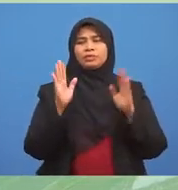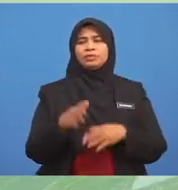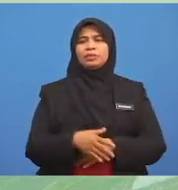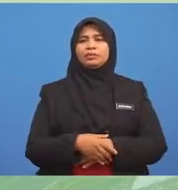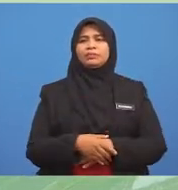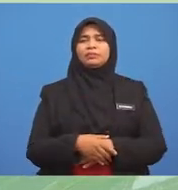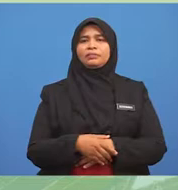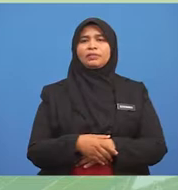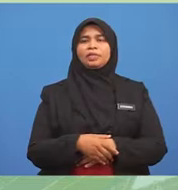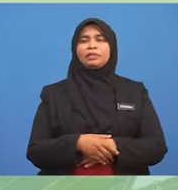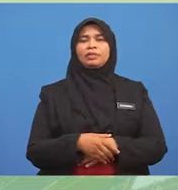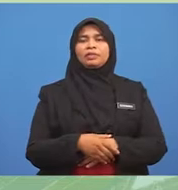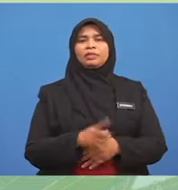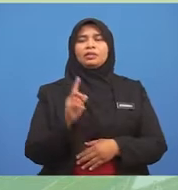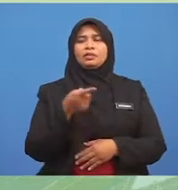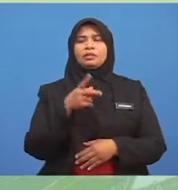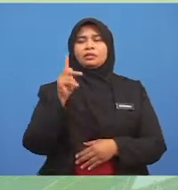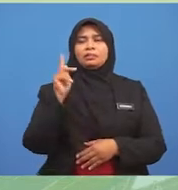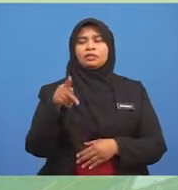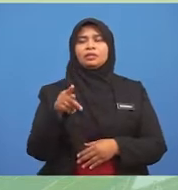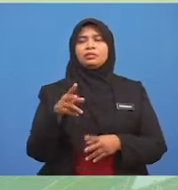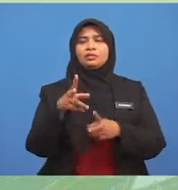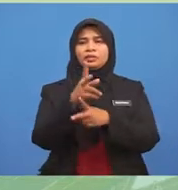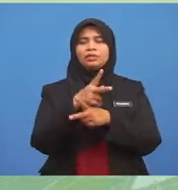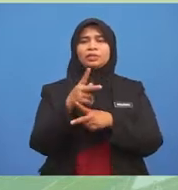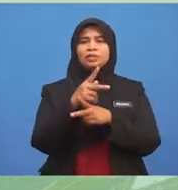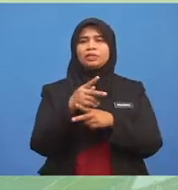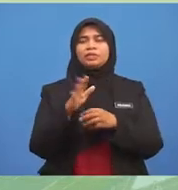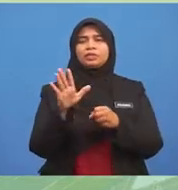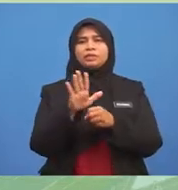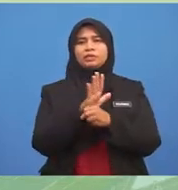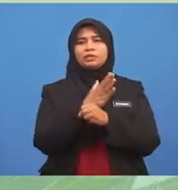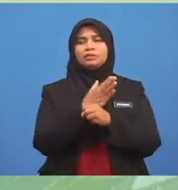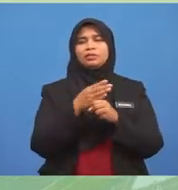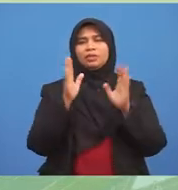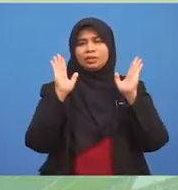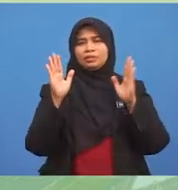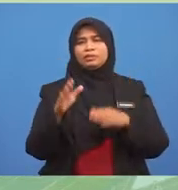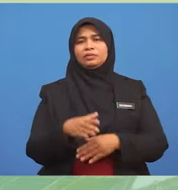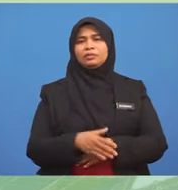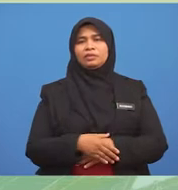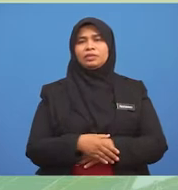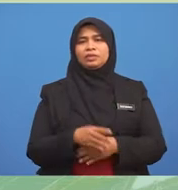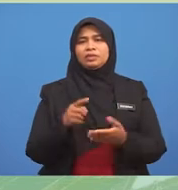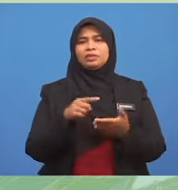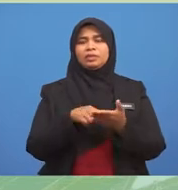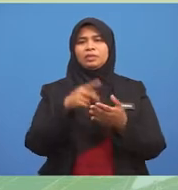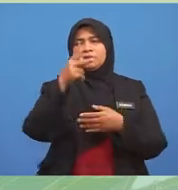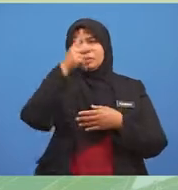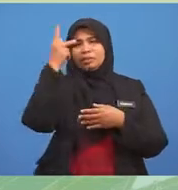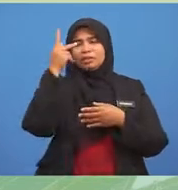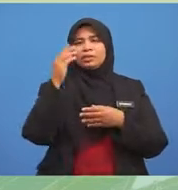umat Islam, kita perlulah sentiasa menjaga kesempurnaan dalam solat. Ini adalah